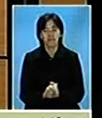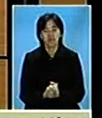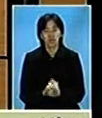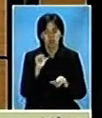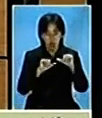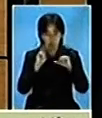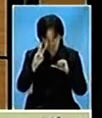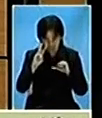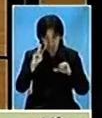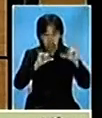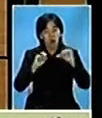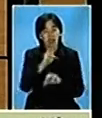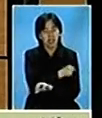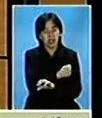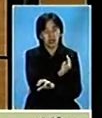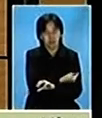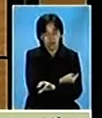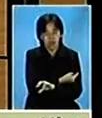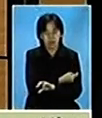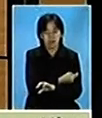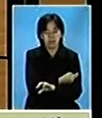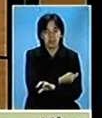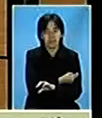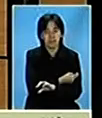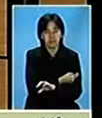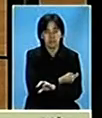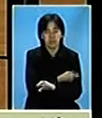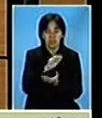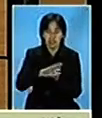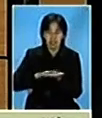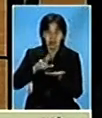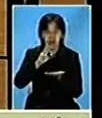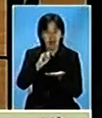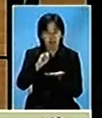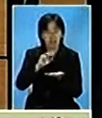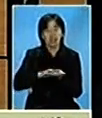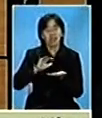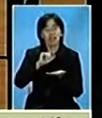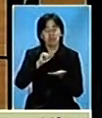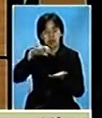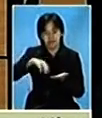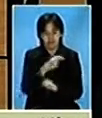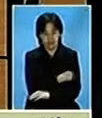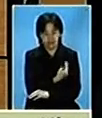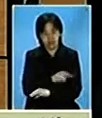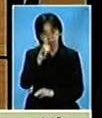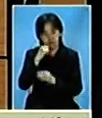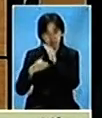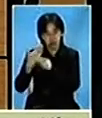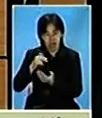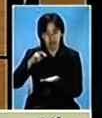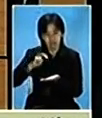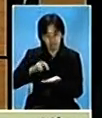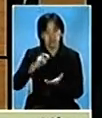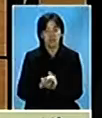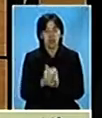าสตร์การแพทย์ซึ่งศึกษาจากสถานศึกษาที่สภาการแพทย์ไทยรับรองรวมทั้งการประยุกต์ใช้เ